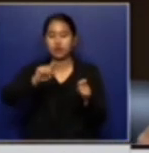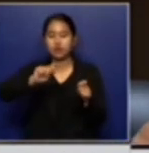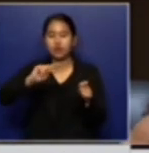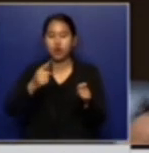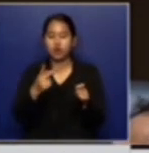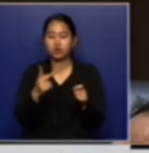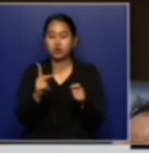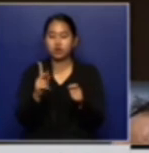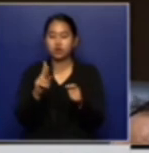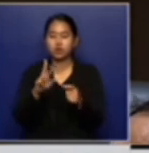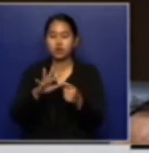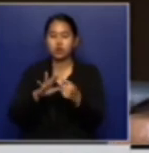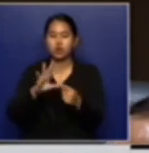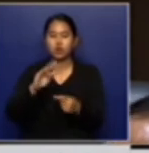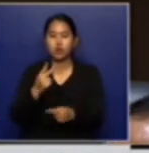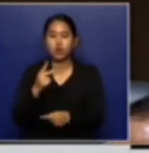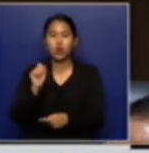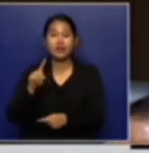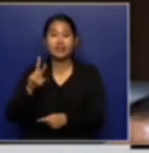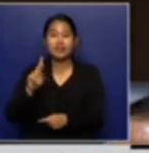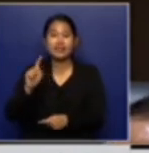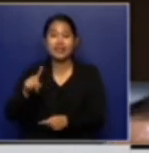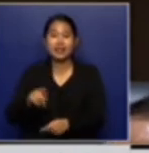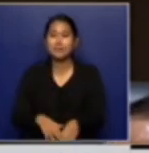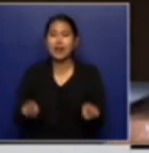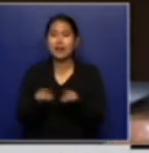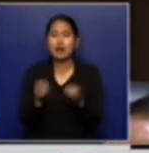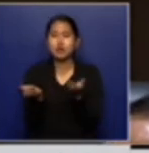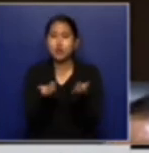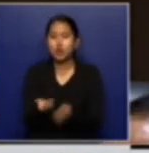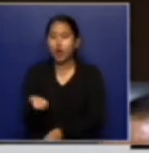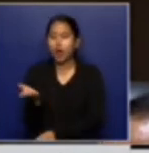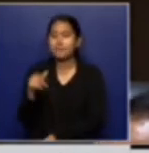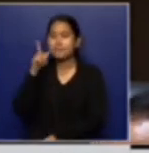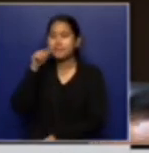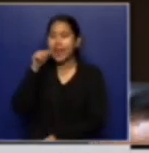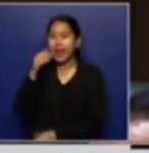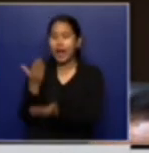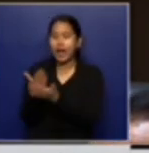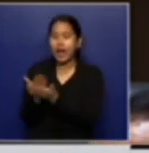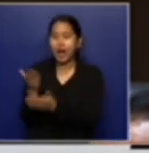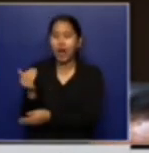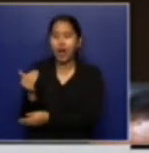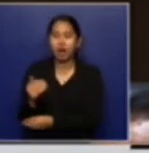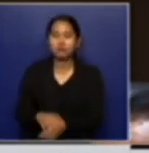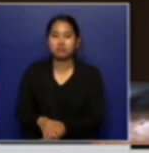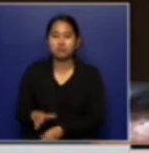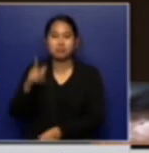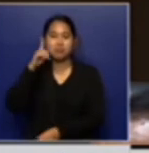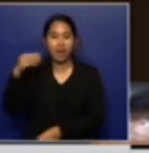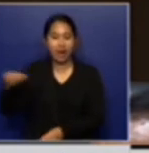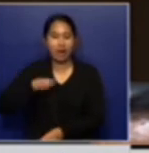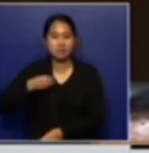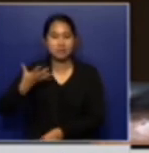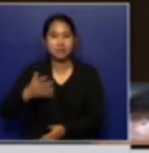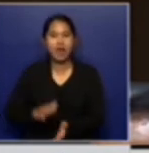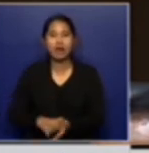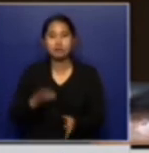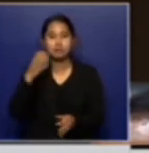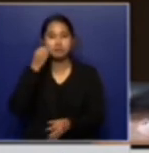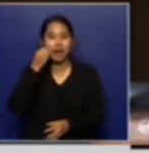ตำบลหนองหินลูกไปขอเงินแม่เหมือนกันครับท่านประธานครับขอไม่ได้เผาบ้านตัวเ